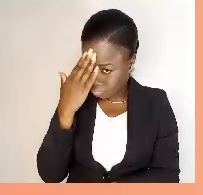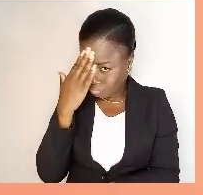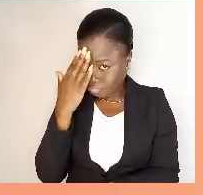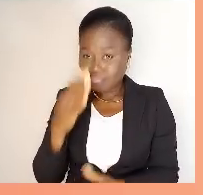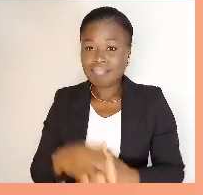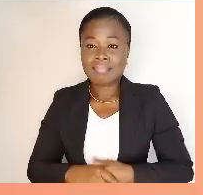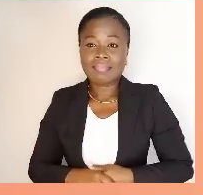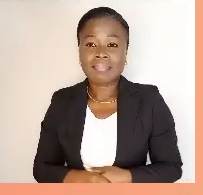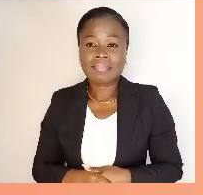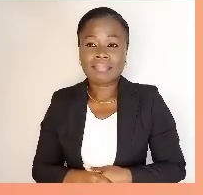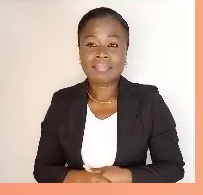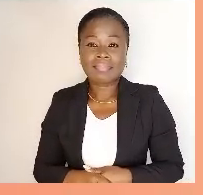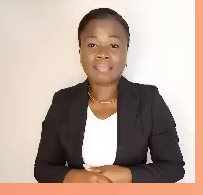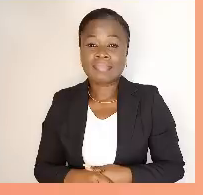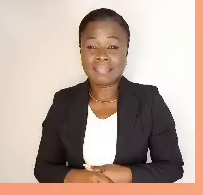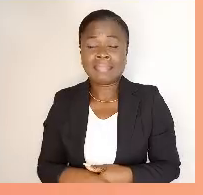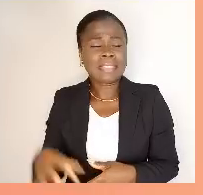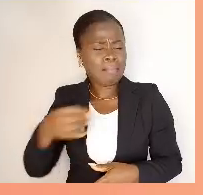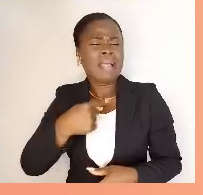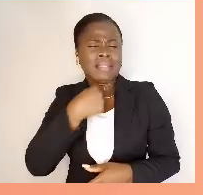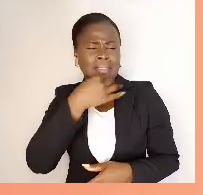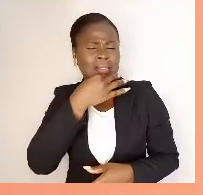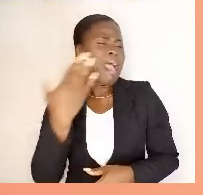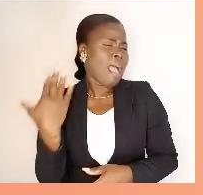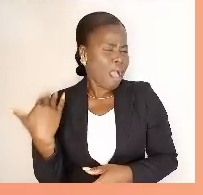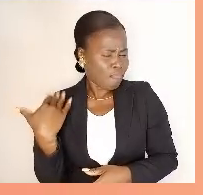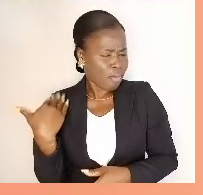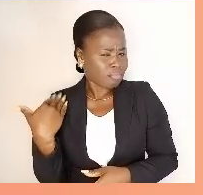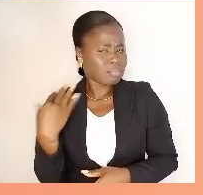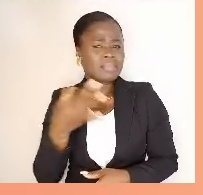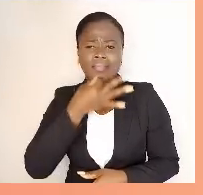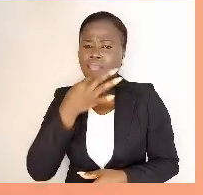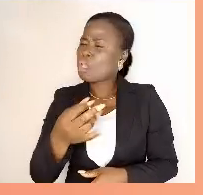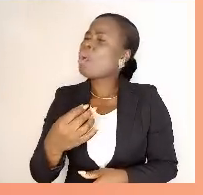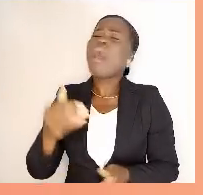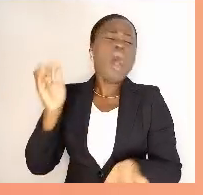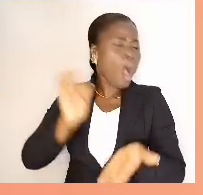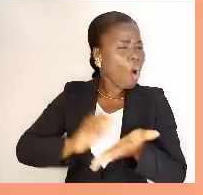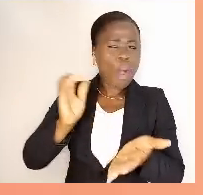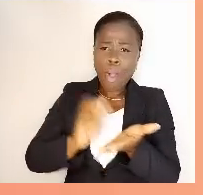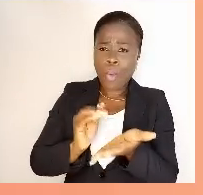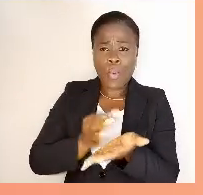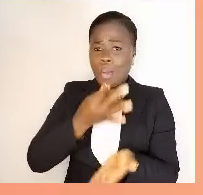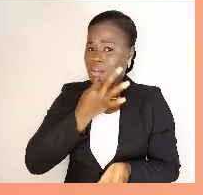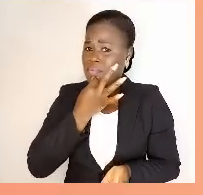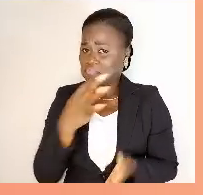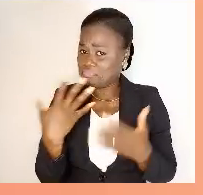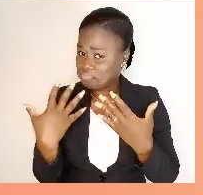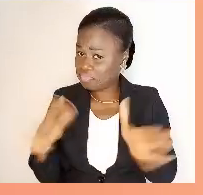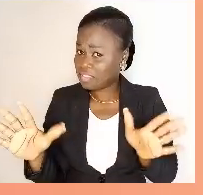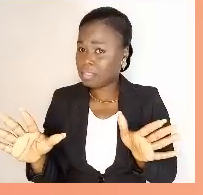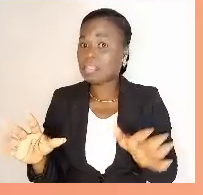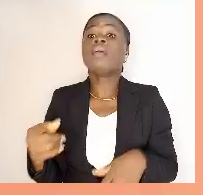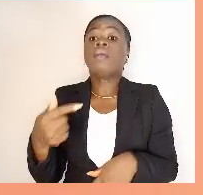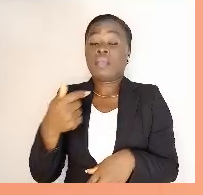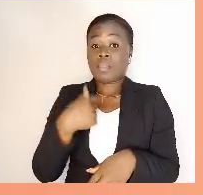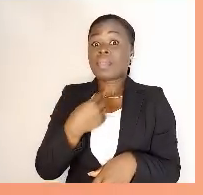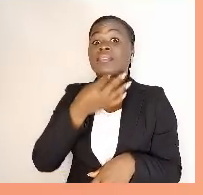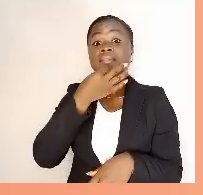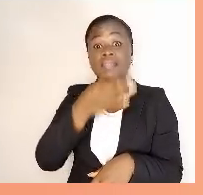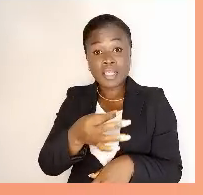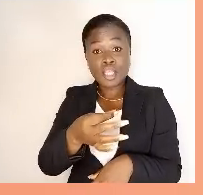claire conscience et mémoire de ce que j'ai dit, écrit et répété ici et